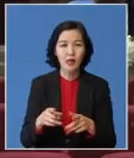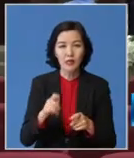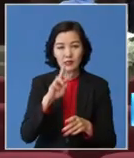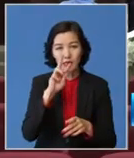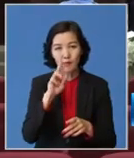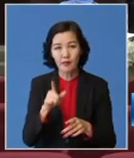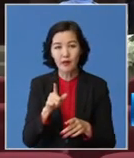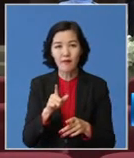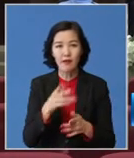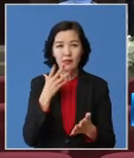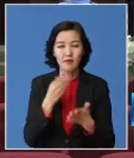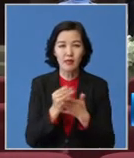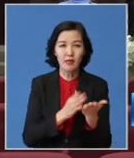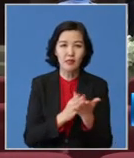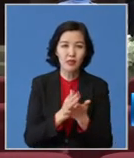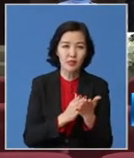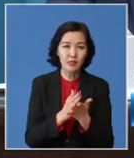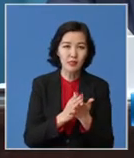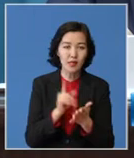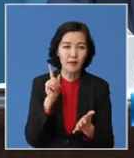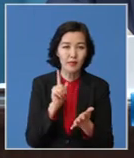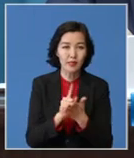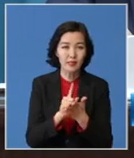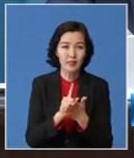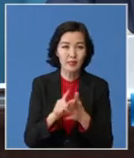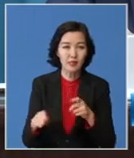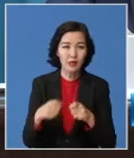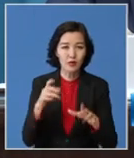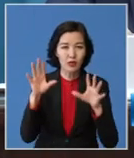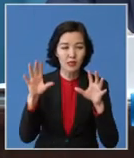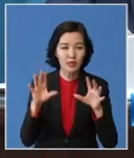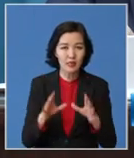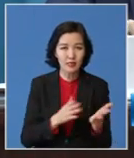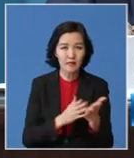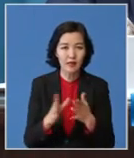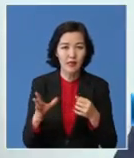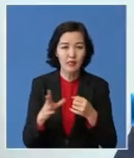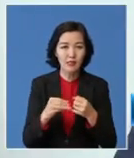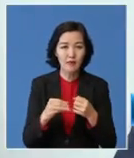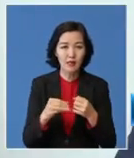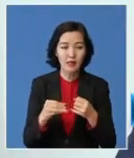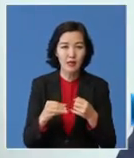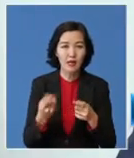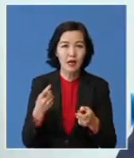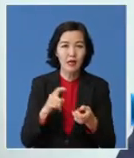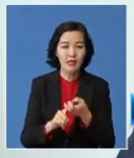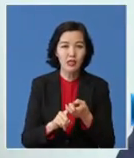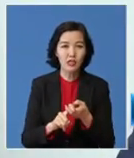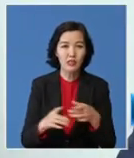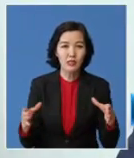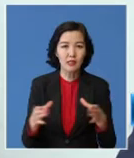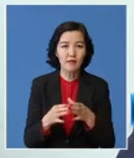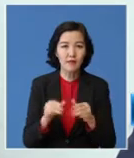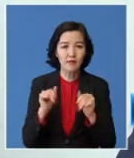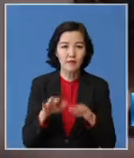своих должностных обязанностей, выраженных в нарушении законодательства в сфере земельных отношений, члены совета